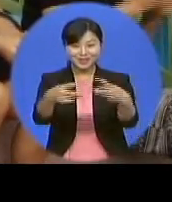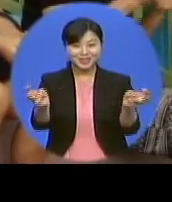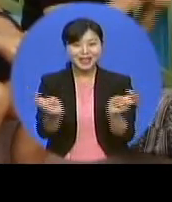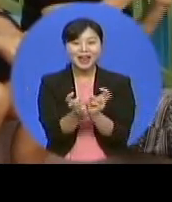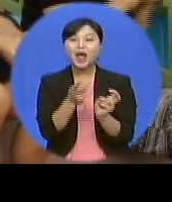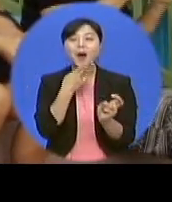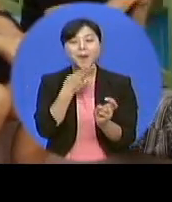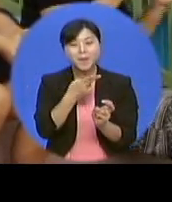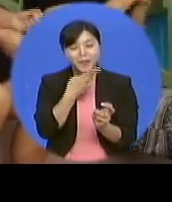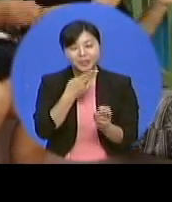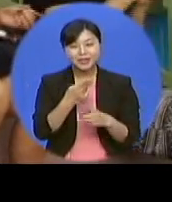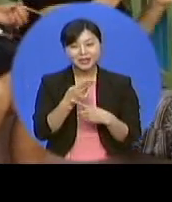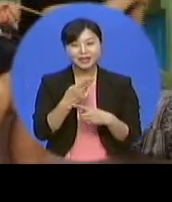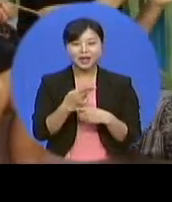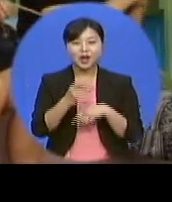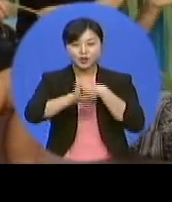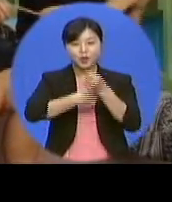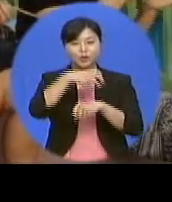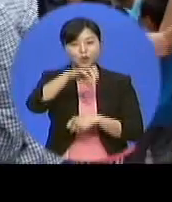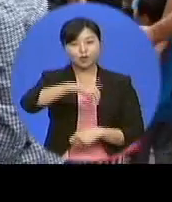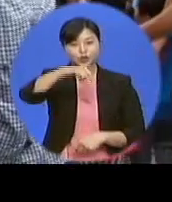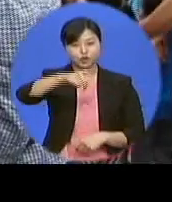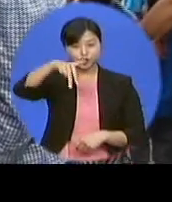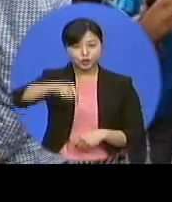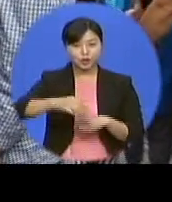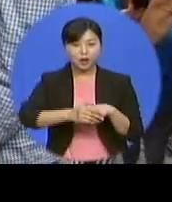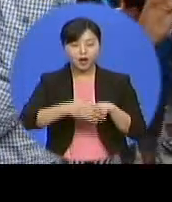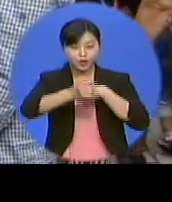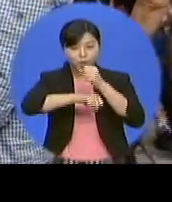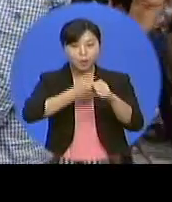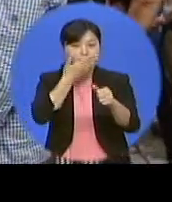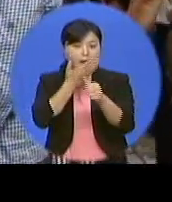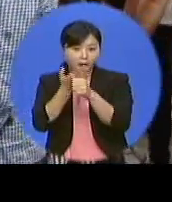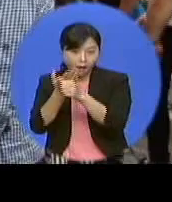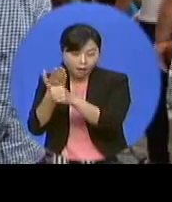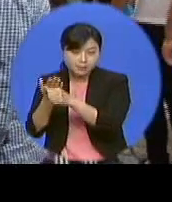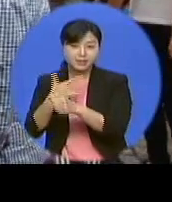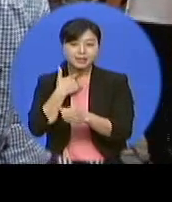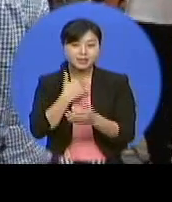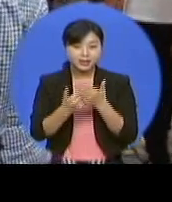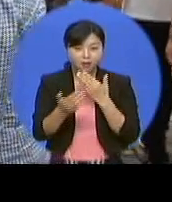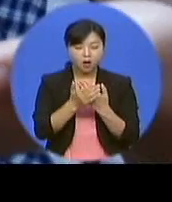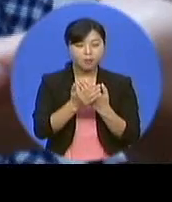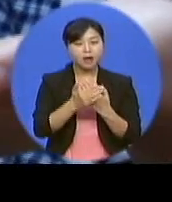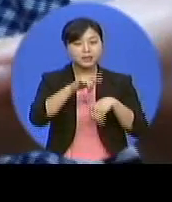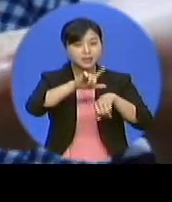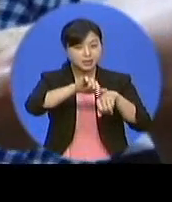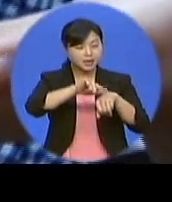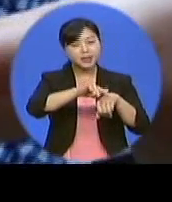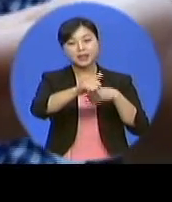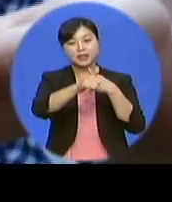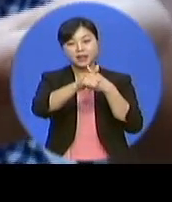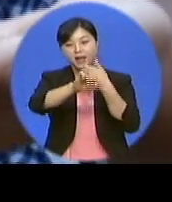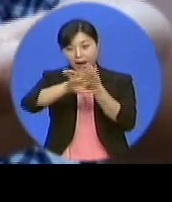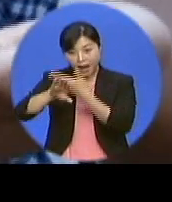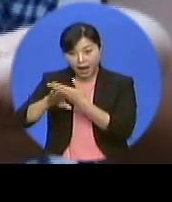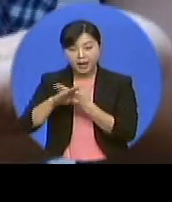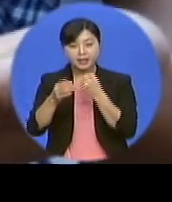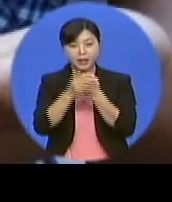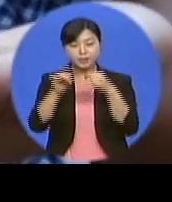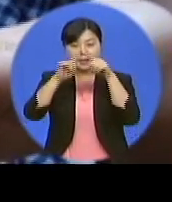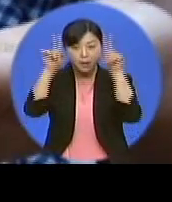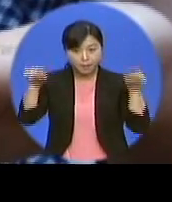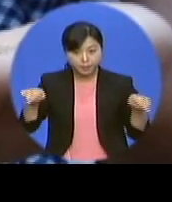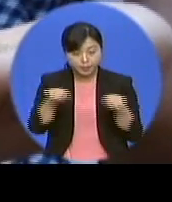주주. 특히 이곳의 동물 먹이 주기 체험은 각 동물마다 시간이 다르기 때문에 입구에서 나눠주는